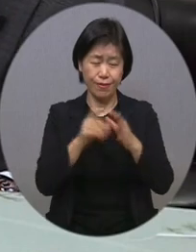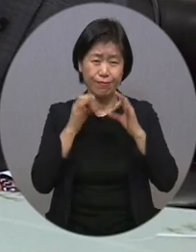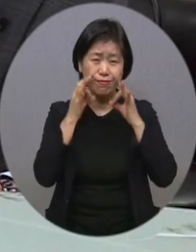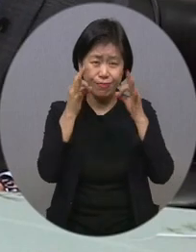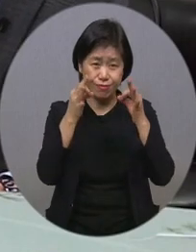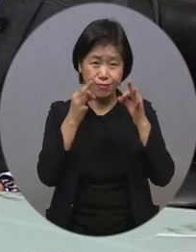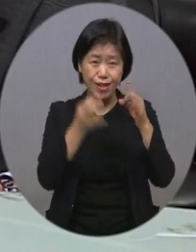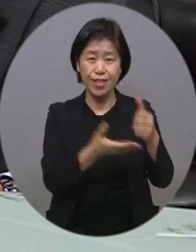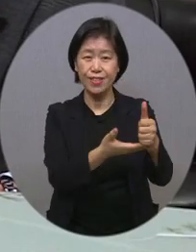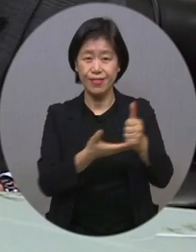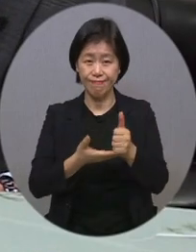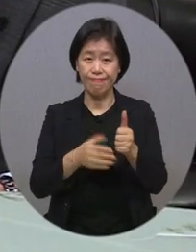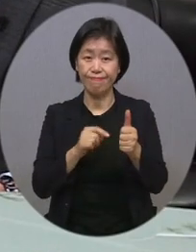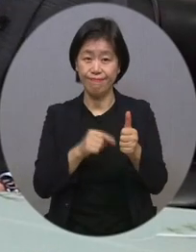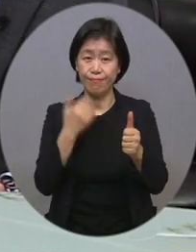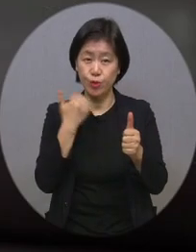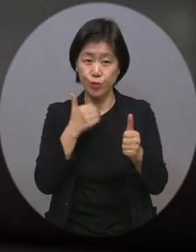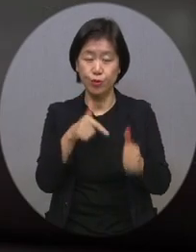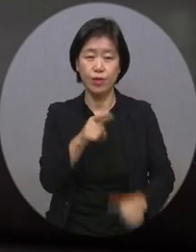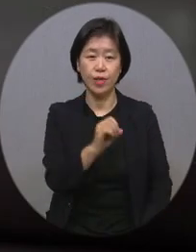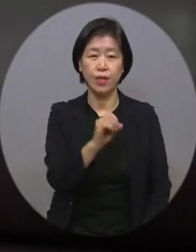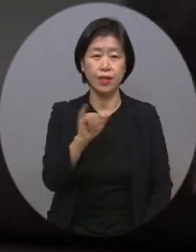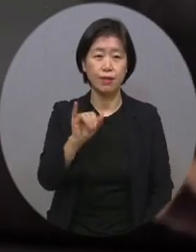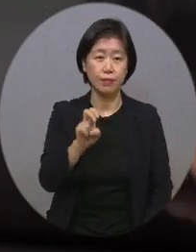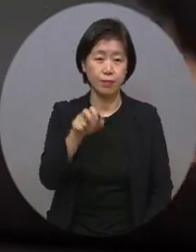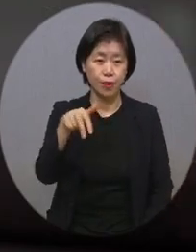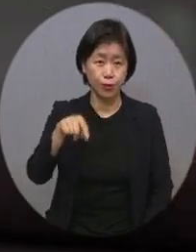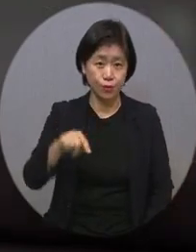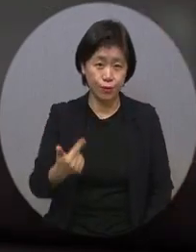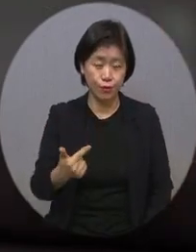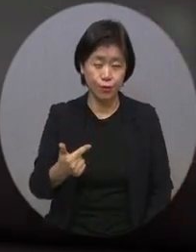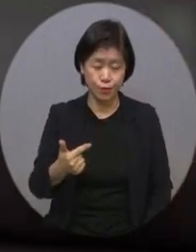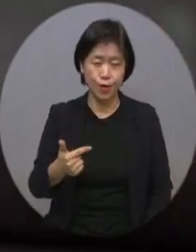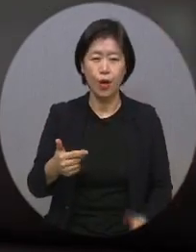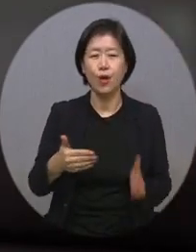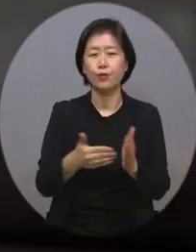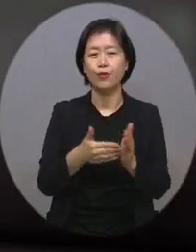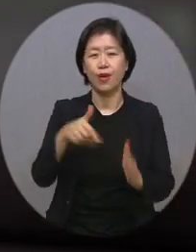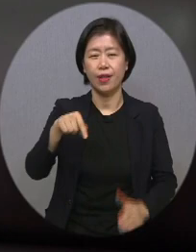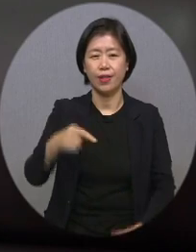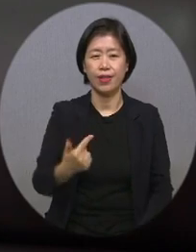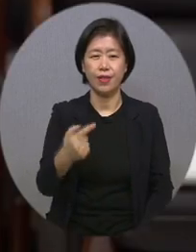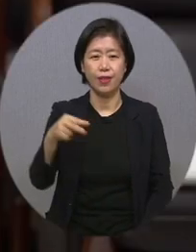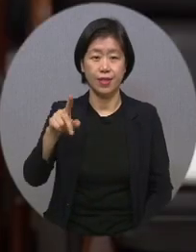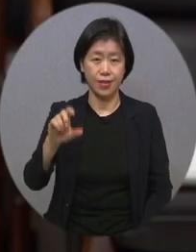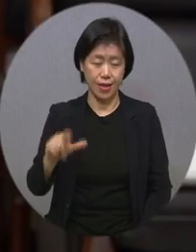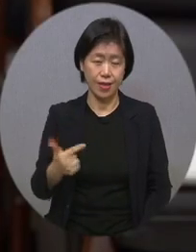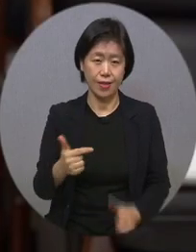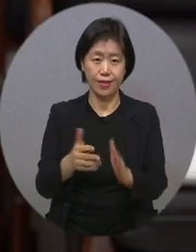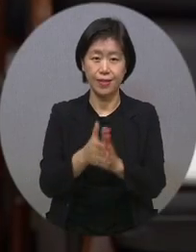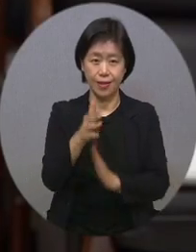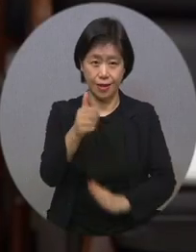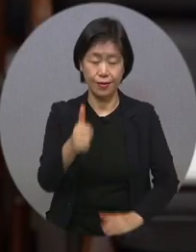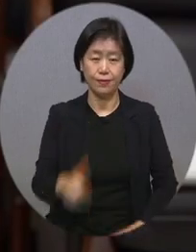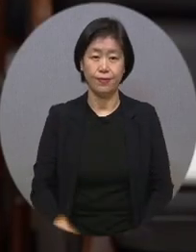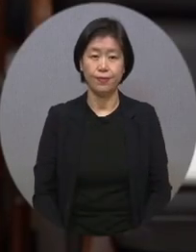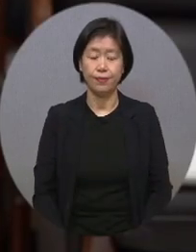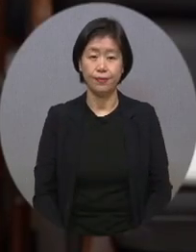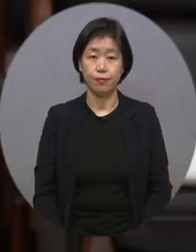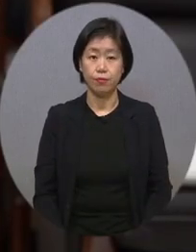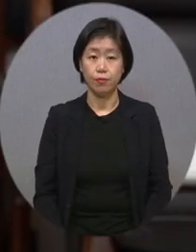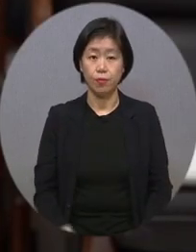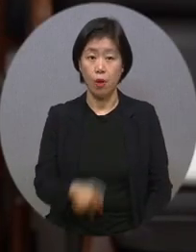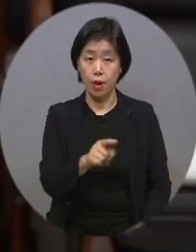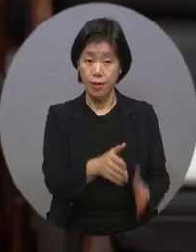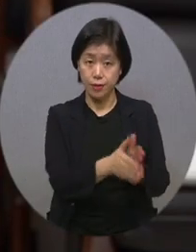우리 강인중 군산시장님을 만나보겠습니다. 시장님 반갑습니다. 예, 안녕하세요. 군산시장 강임주입니다. 군산시가 그 사회적